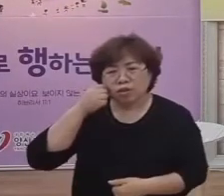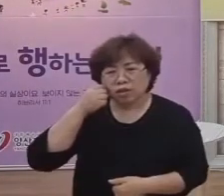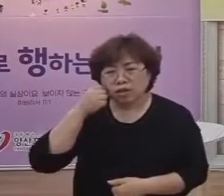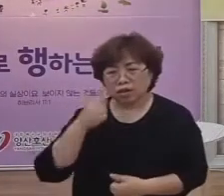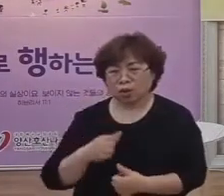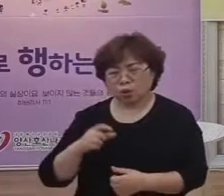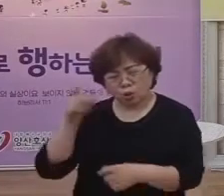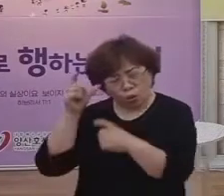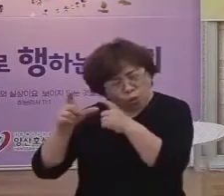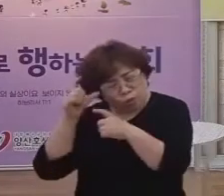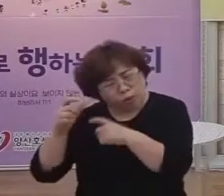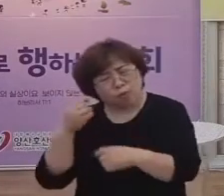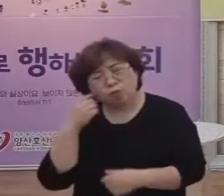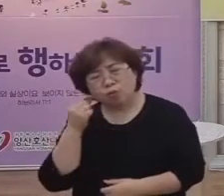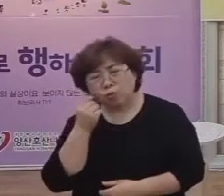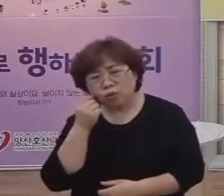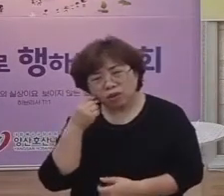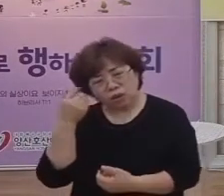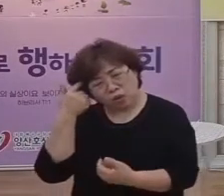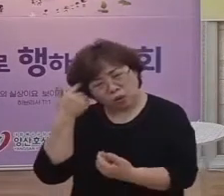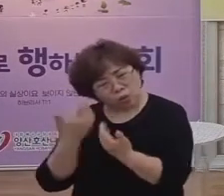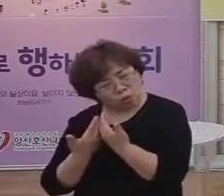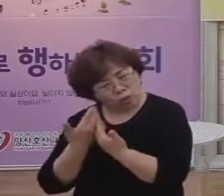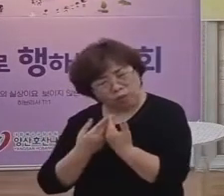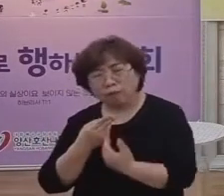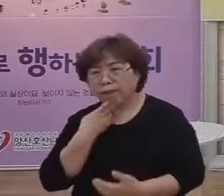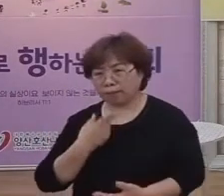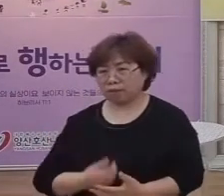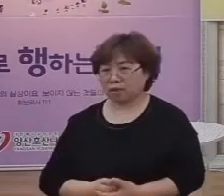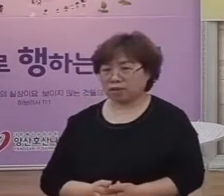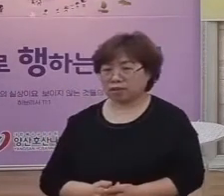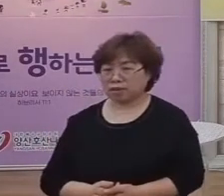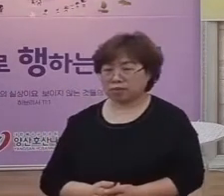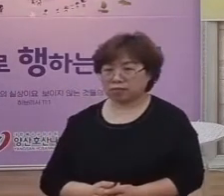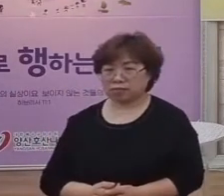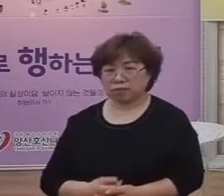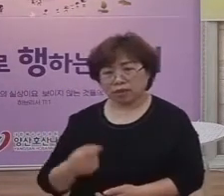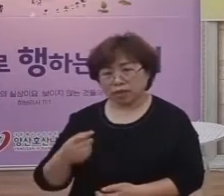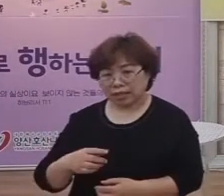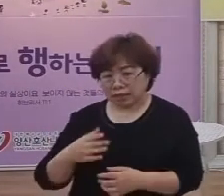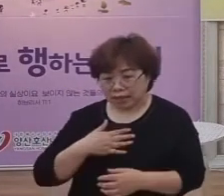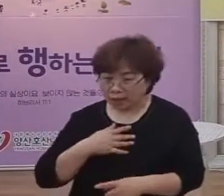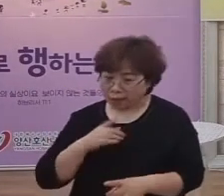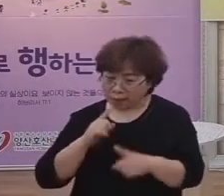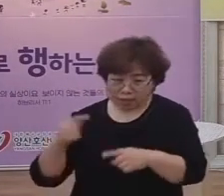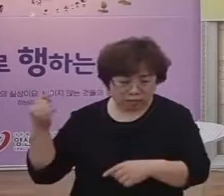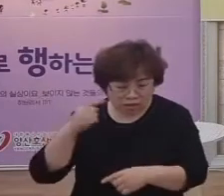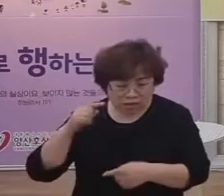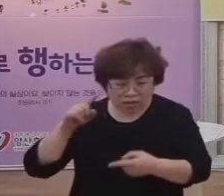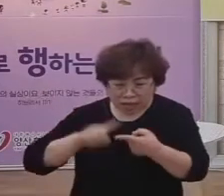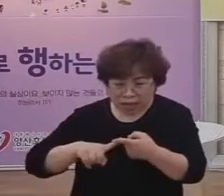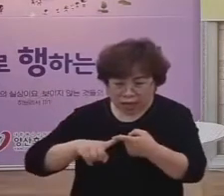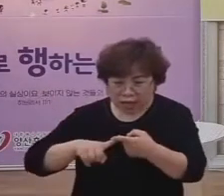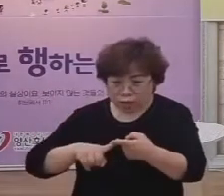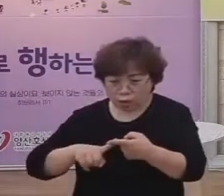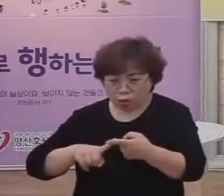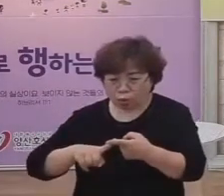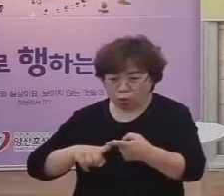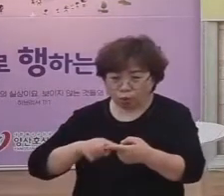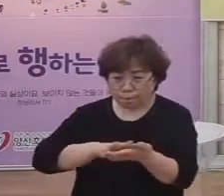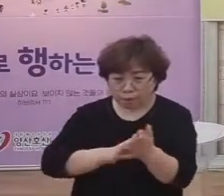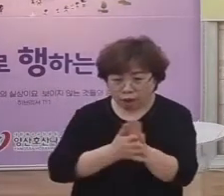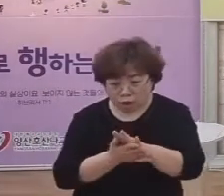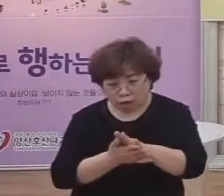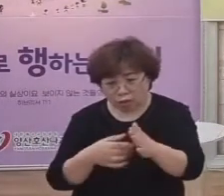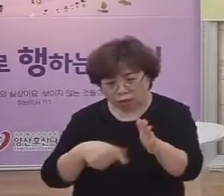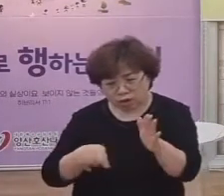들었잖아요. 그러면 이번 한 주간 이 말씀대로 내가 삶에서 적용하기 위해서 부단한 노력을 하고 말 그대로 실험을 해야 된다 이건.